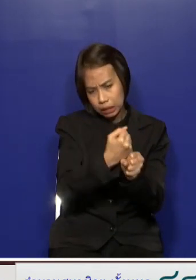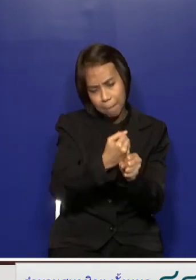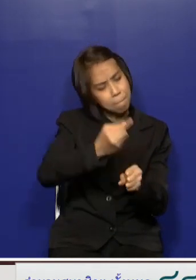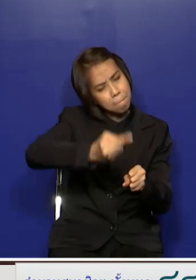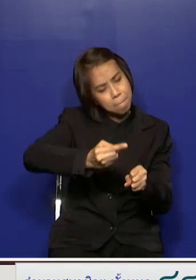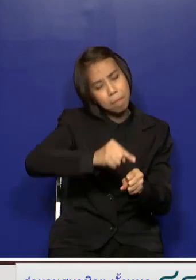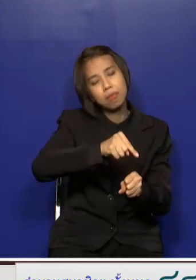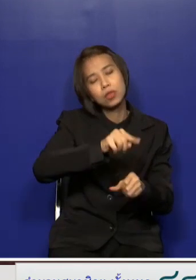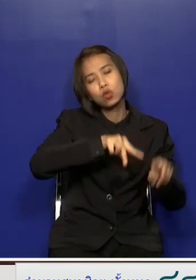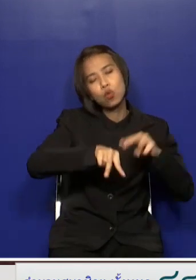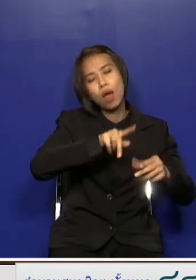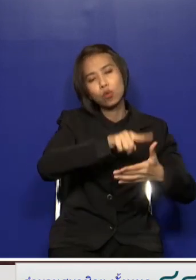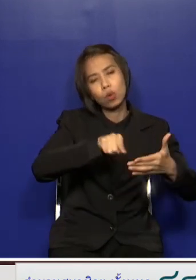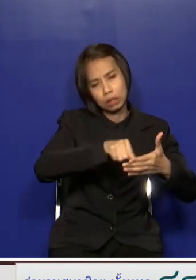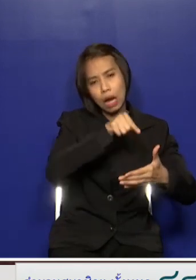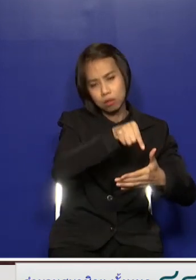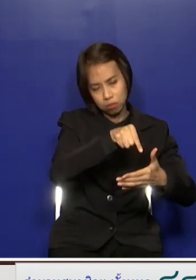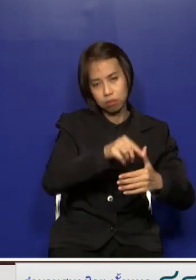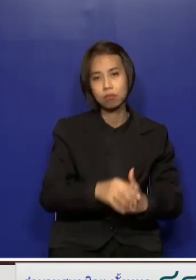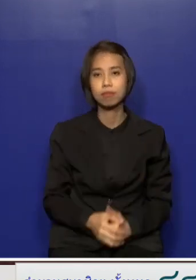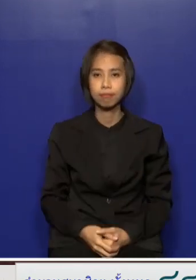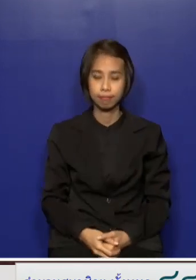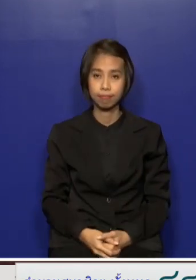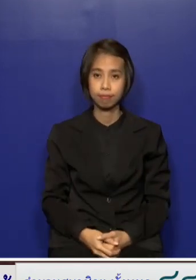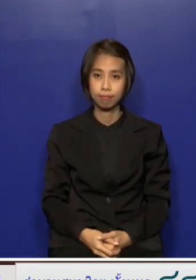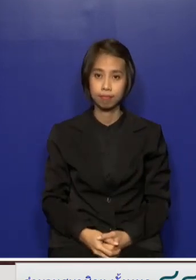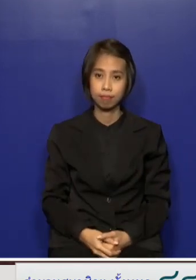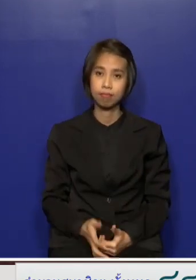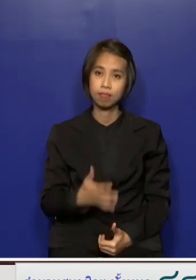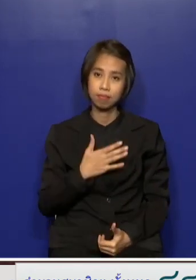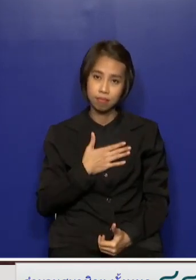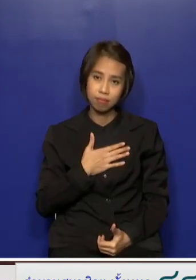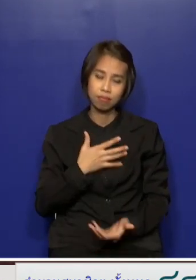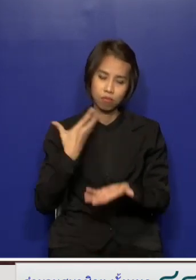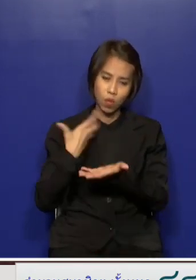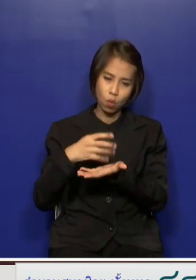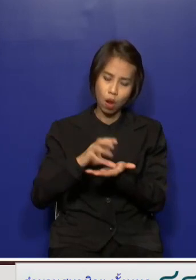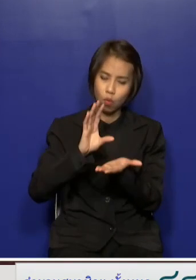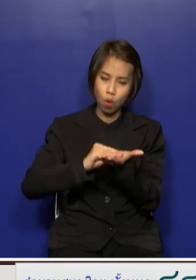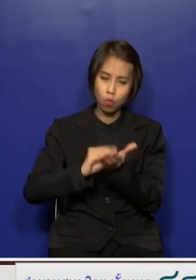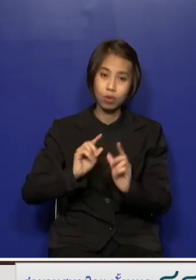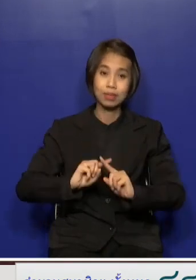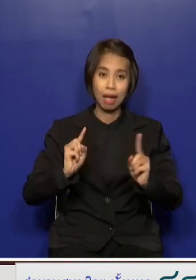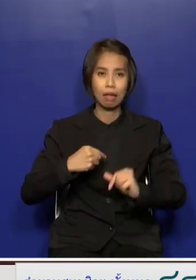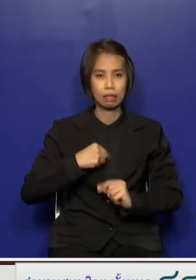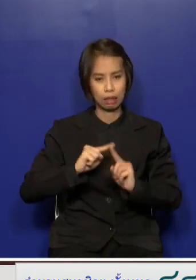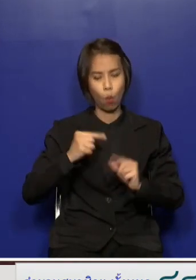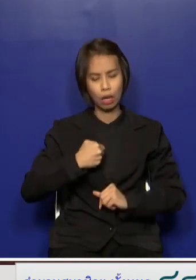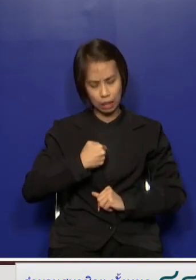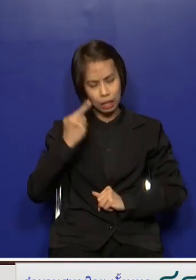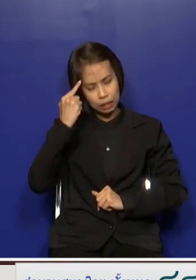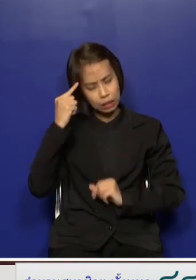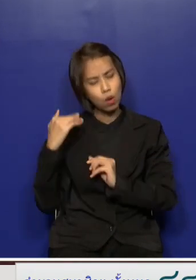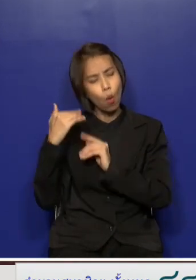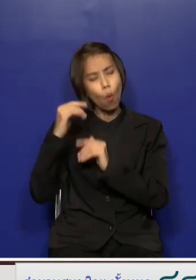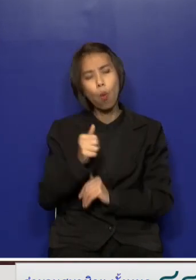ประจำเลือกตั้งนะครับแล้วก็วิธีการทำงานด้วยครับท่านครับผมอาจจะพูดในข้อมูลที่แตกต่างแต่ผมก็หวังดีนะครับอยากให้ท่